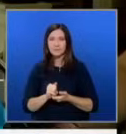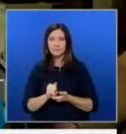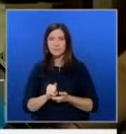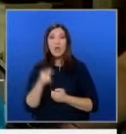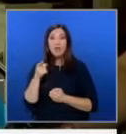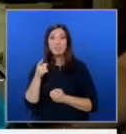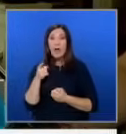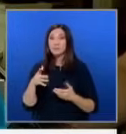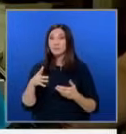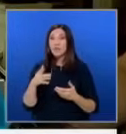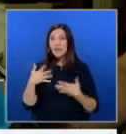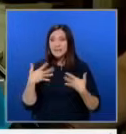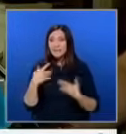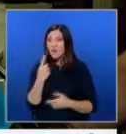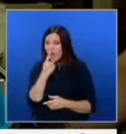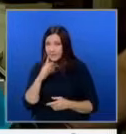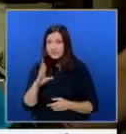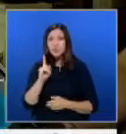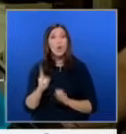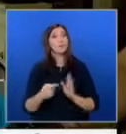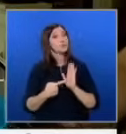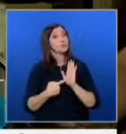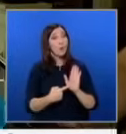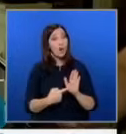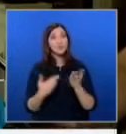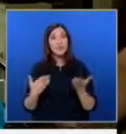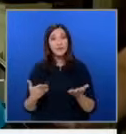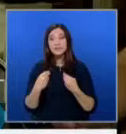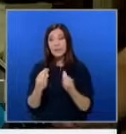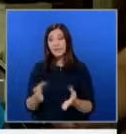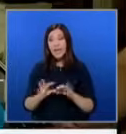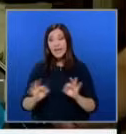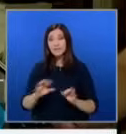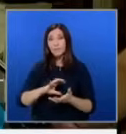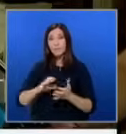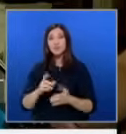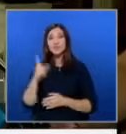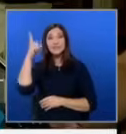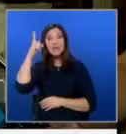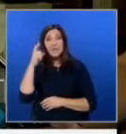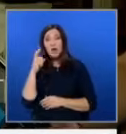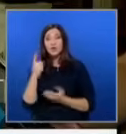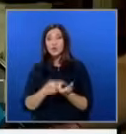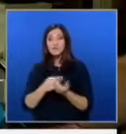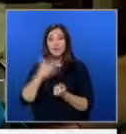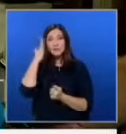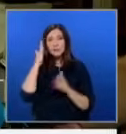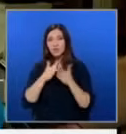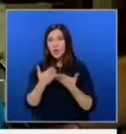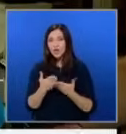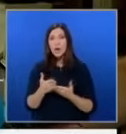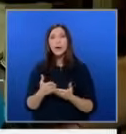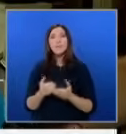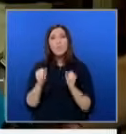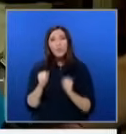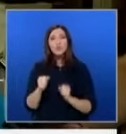И там се изисква единственото, което да се покаже, е да се даде ясен политически сигнал, че всяка държава членка поддържа